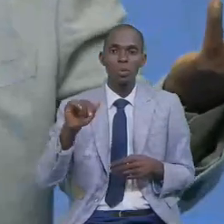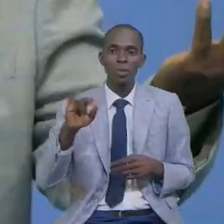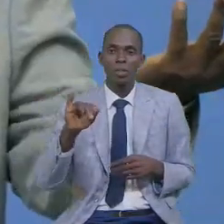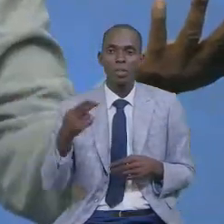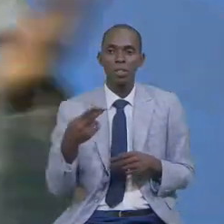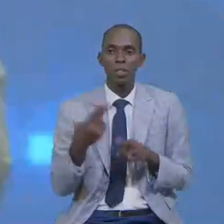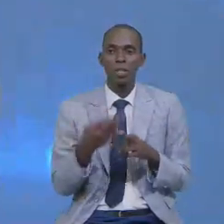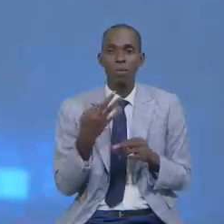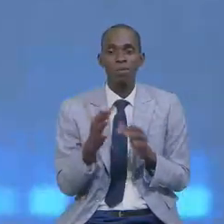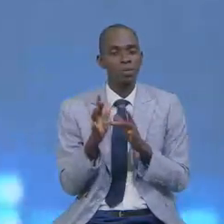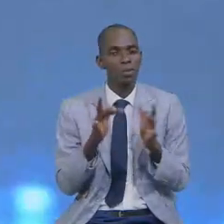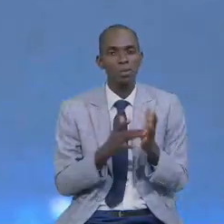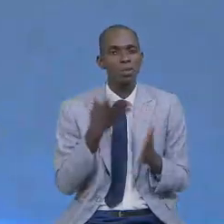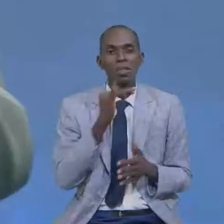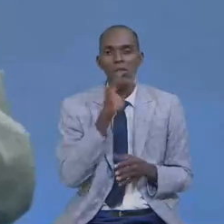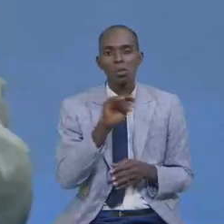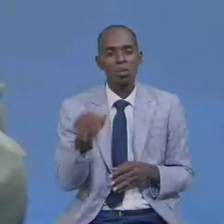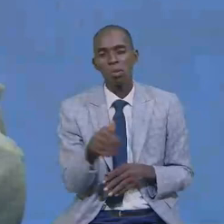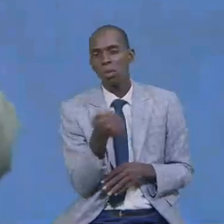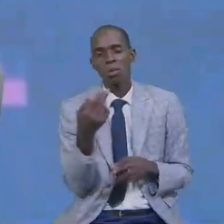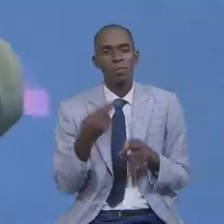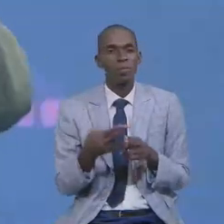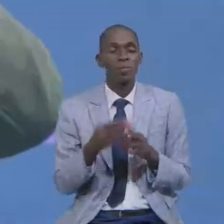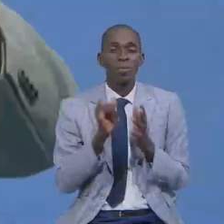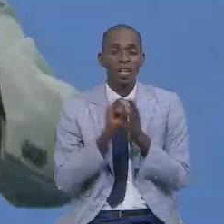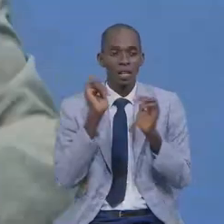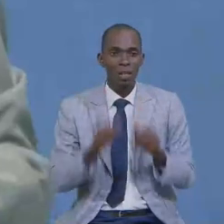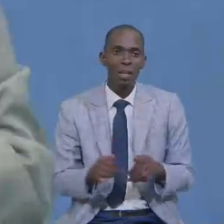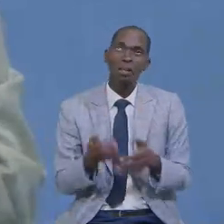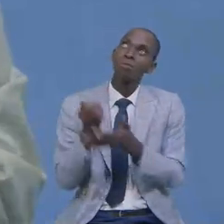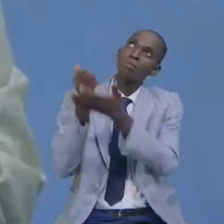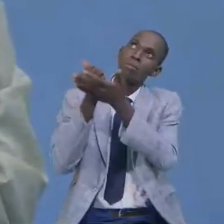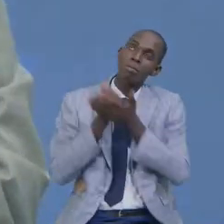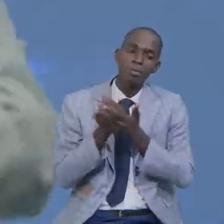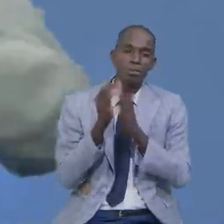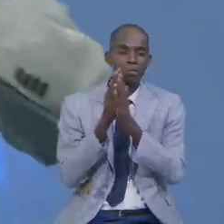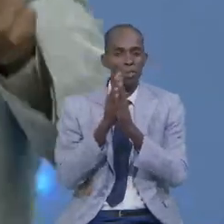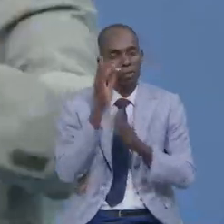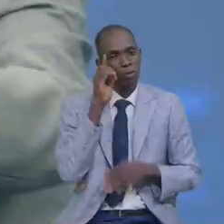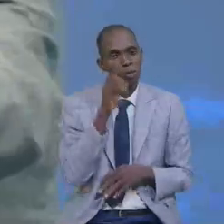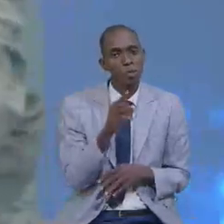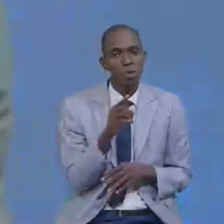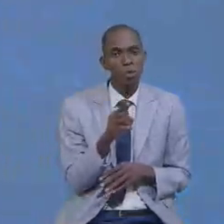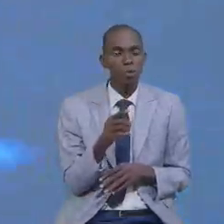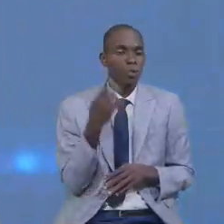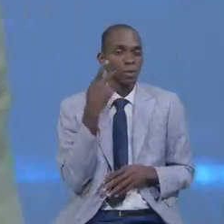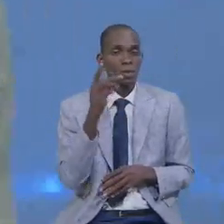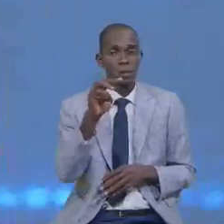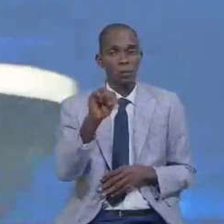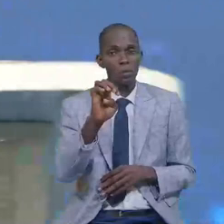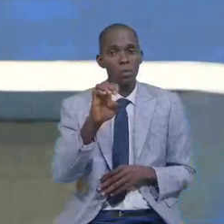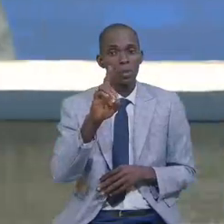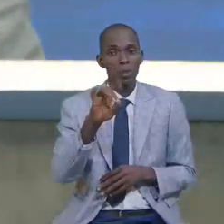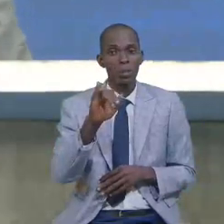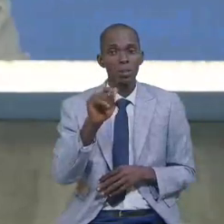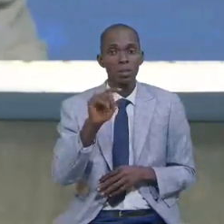autre nom qui peut faire la médiation pour toi. Quand nous parlons de médiation, deux personnes